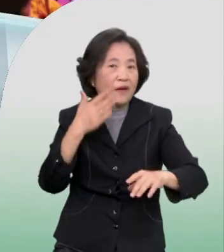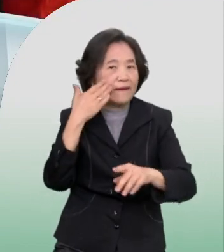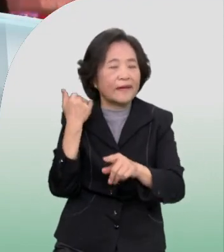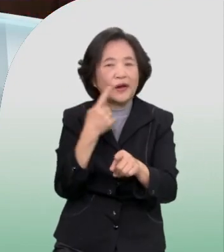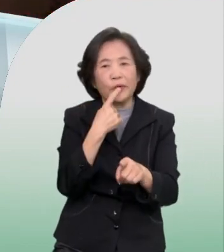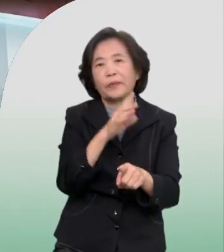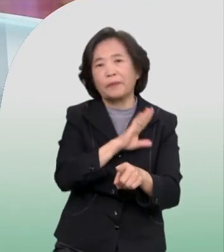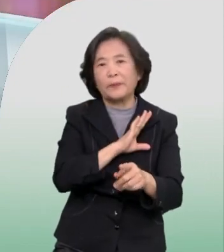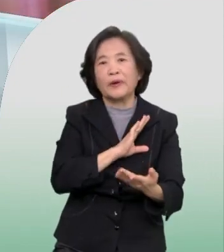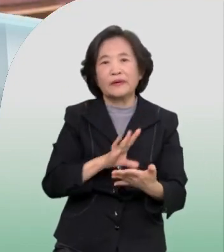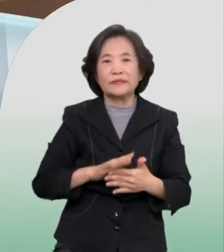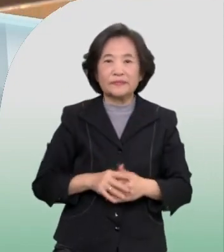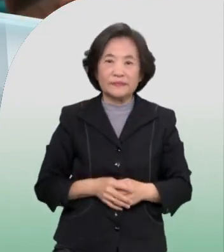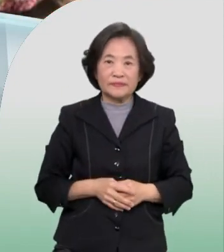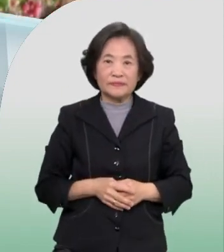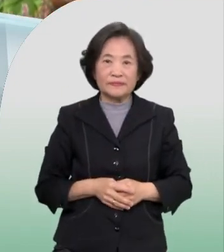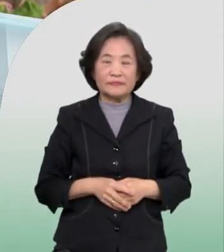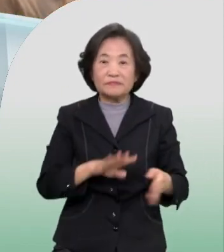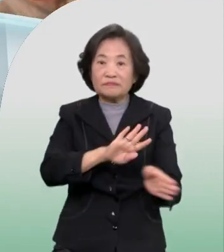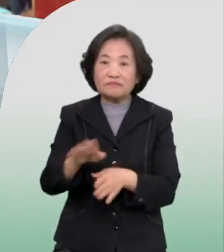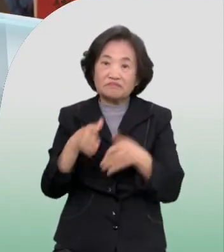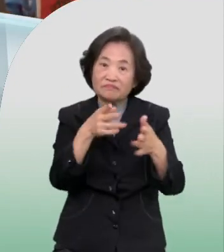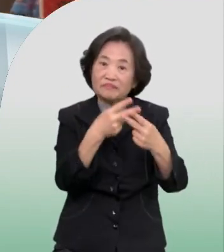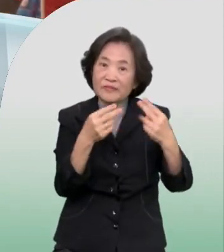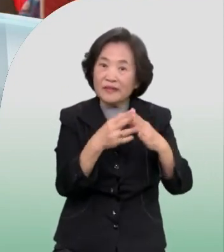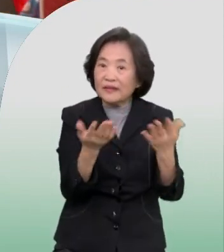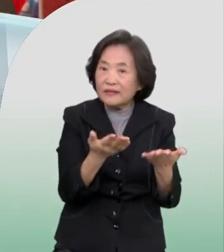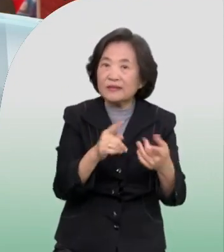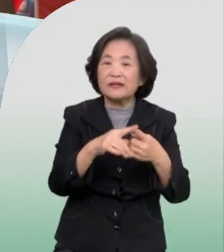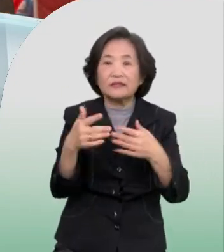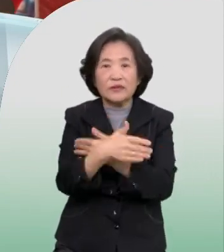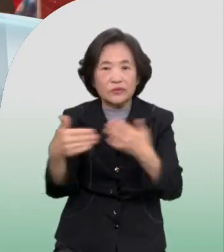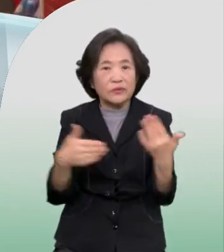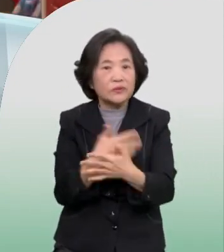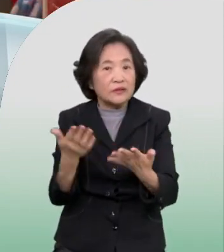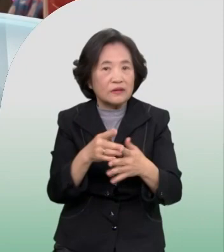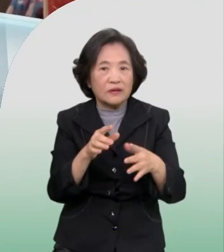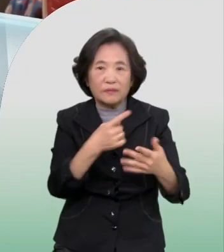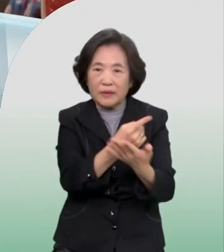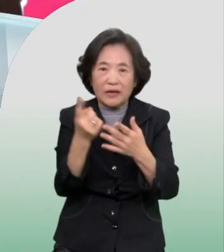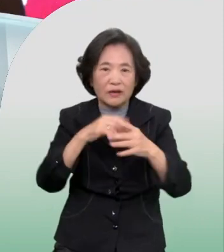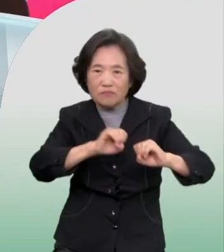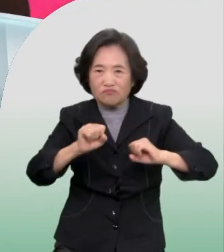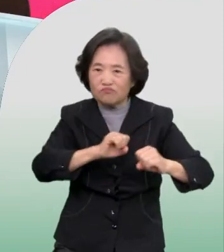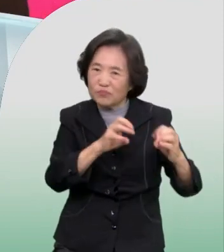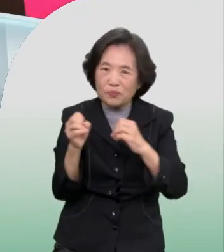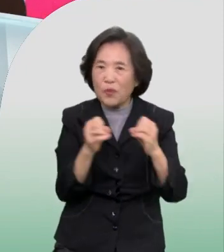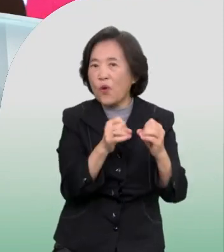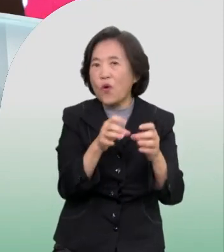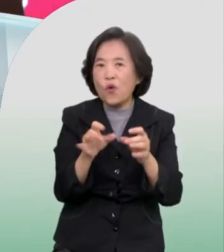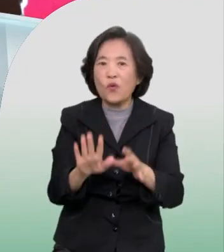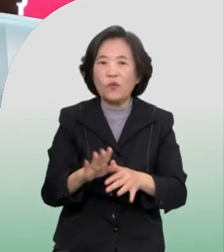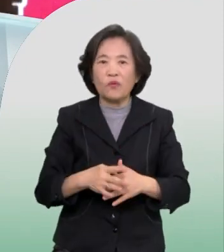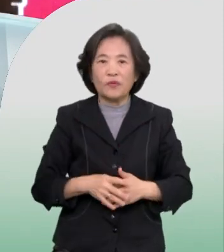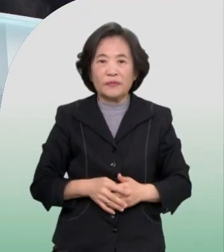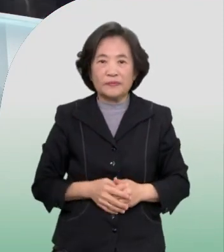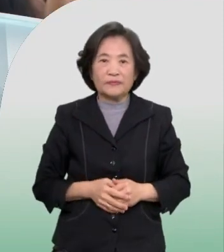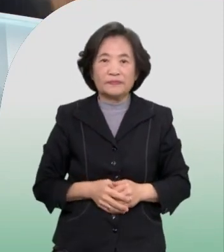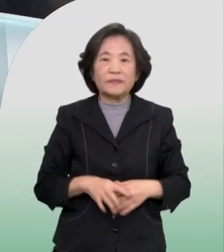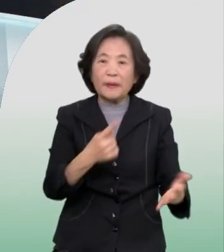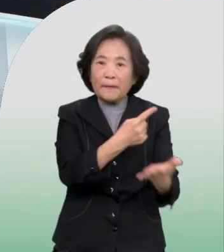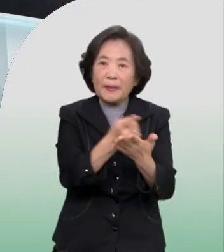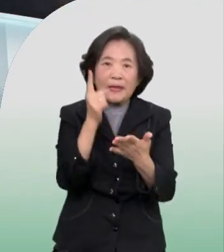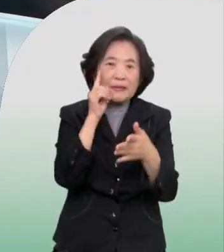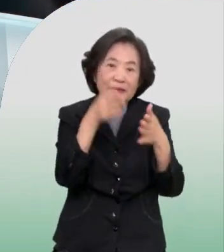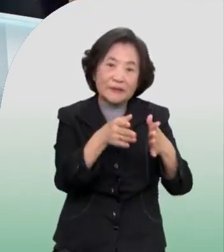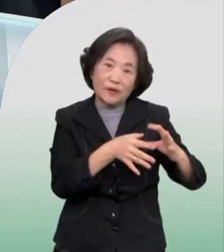在两强来拼的局面。尤其针对下个政见同交通议题，蓝绿两党都各各有意